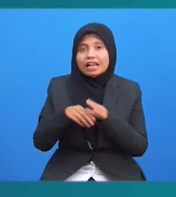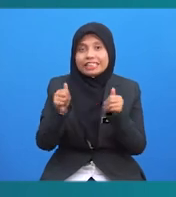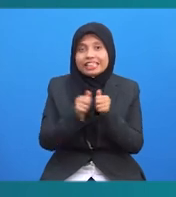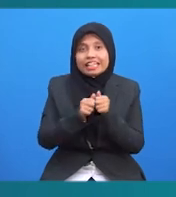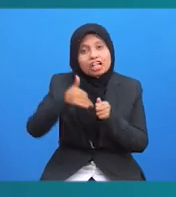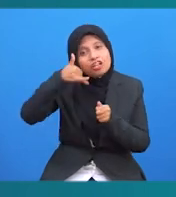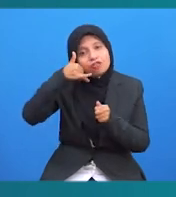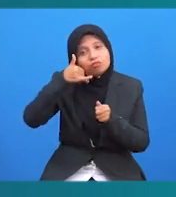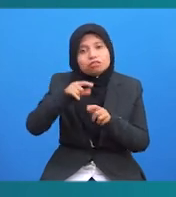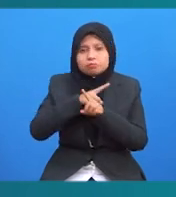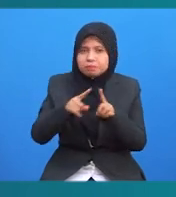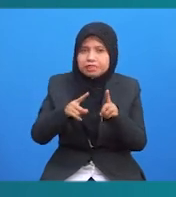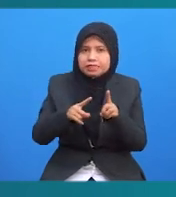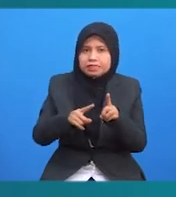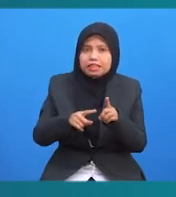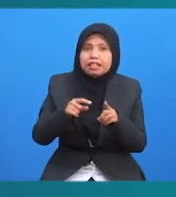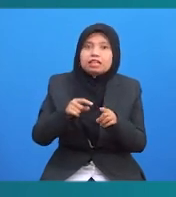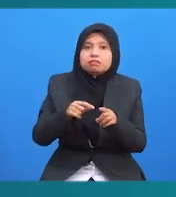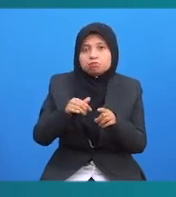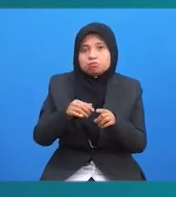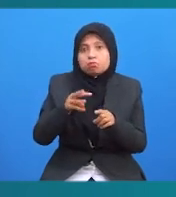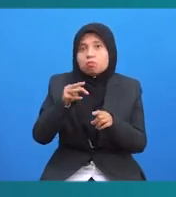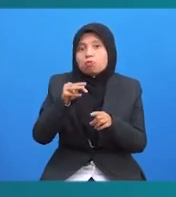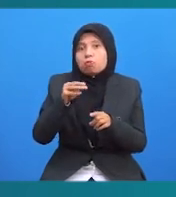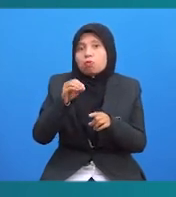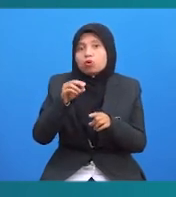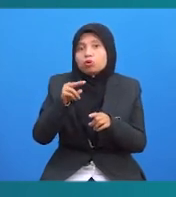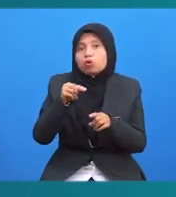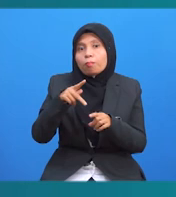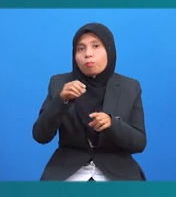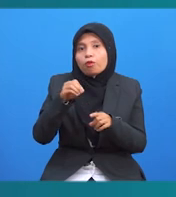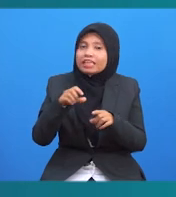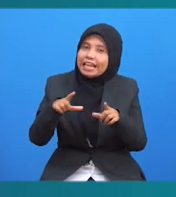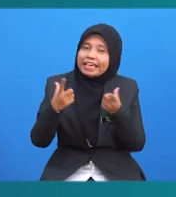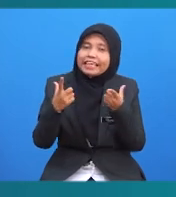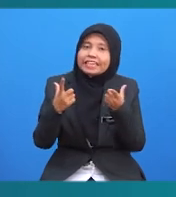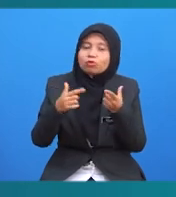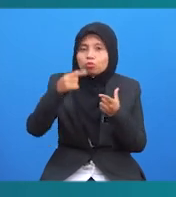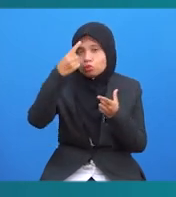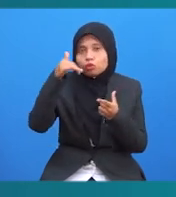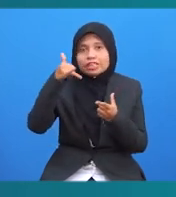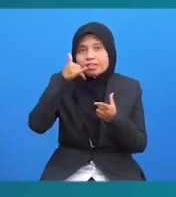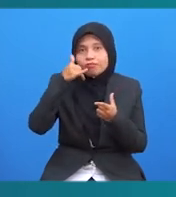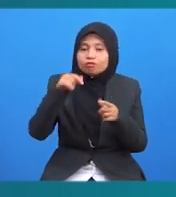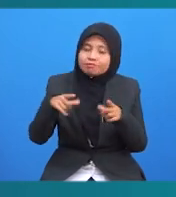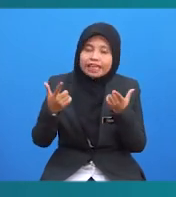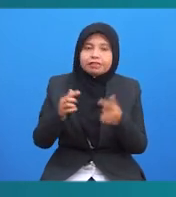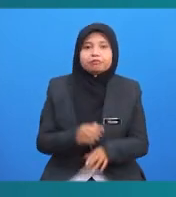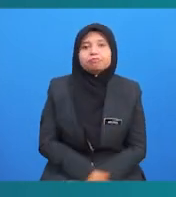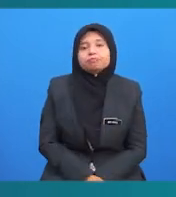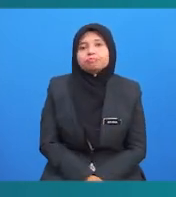semua. Tetapi, monopod tersebut bagi kegunaan telefon bimbit dan bukan kamera